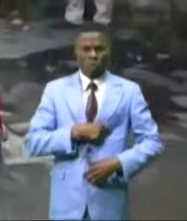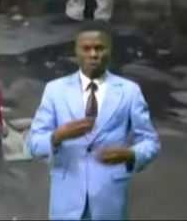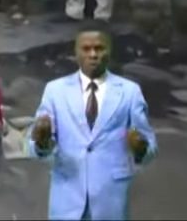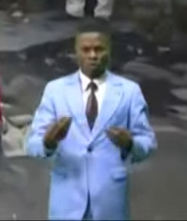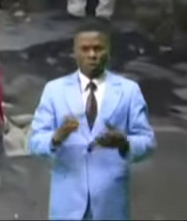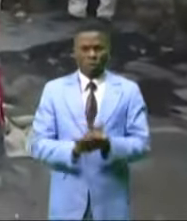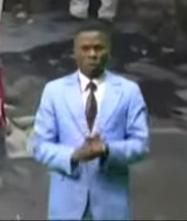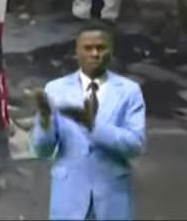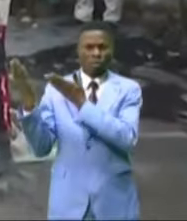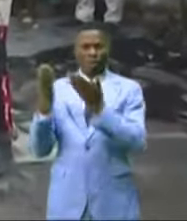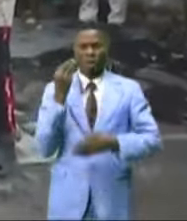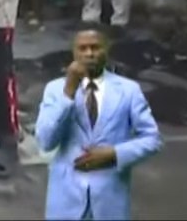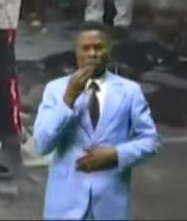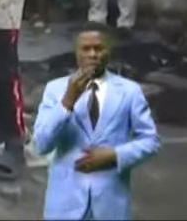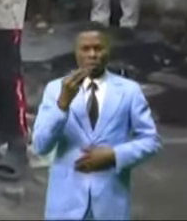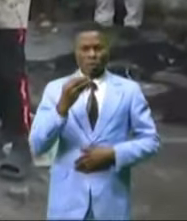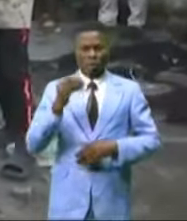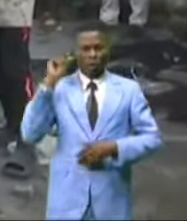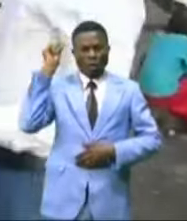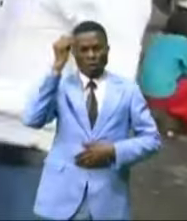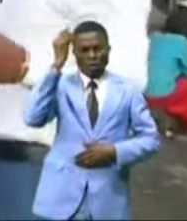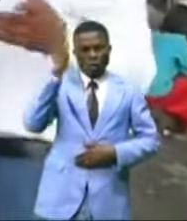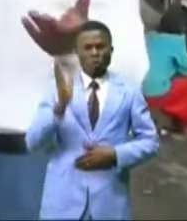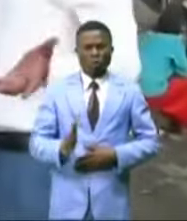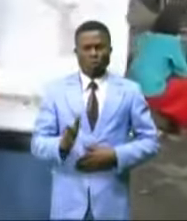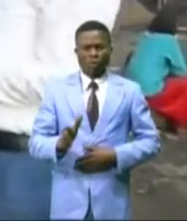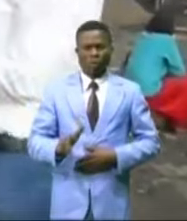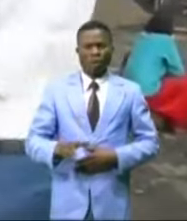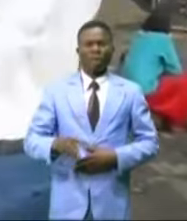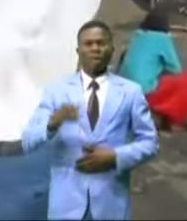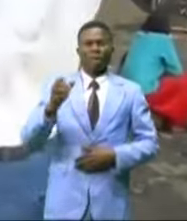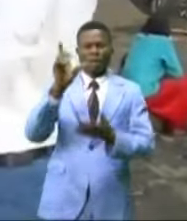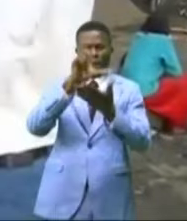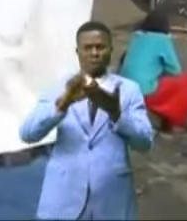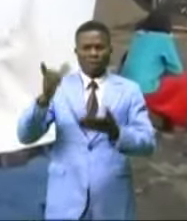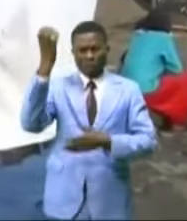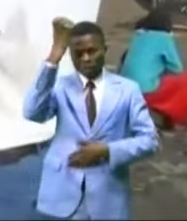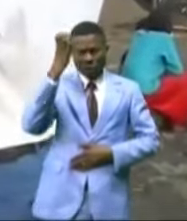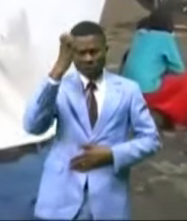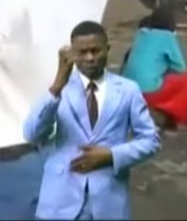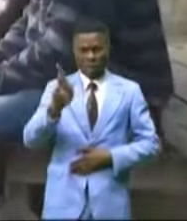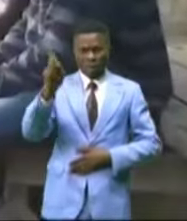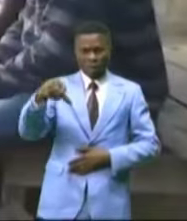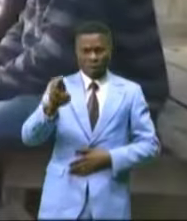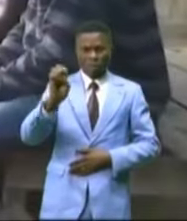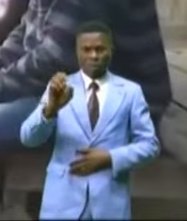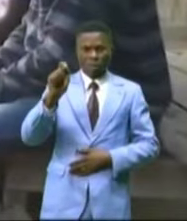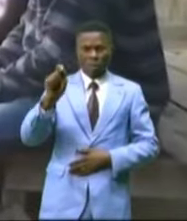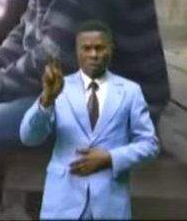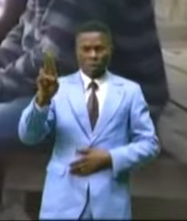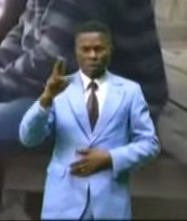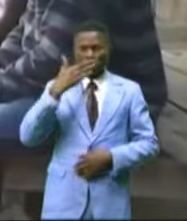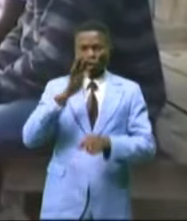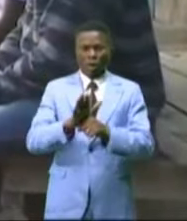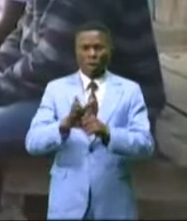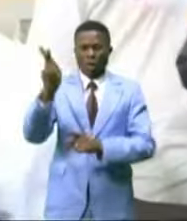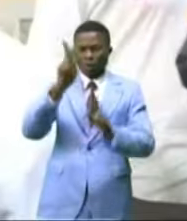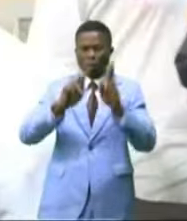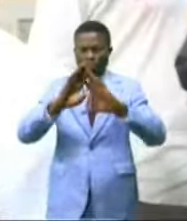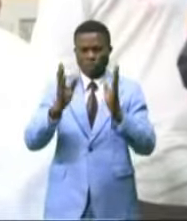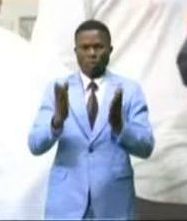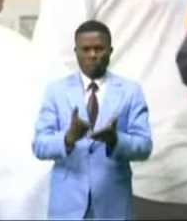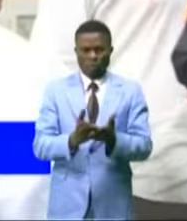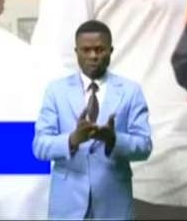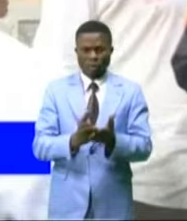le porte-parole civil du gouverneur militaire àintém du Nord kivou le général major peterami a rassuré la population